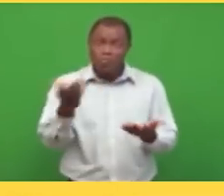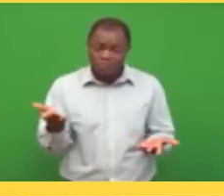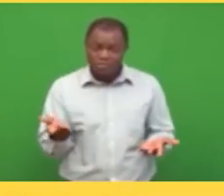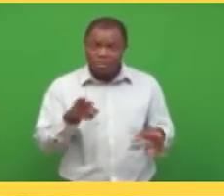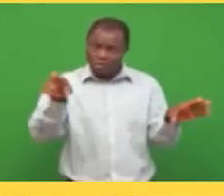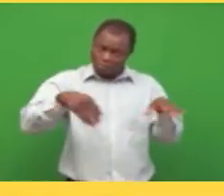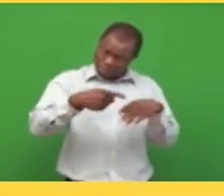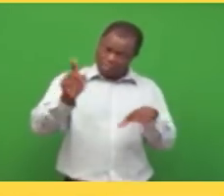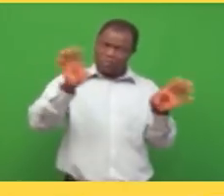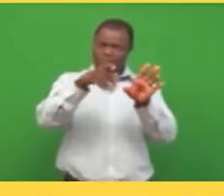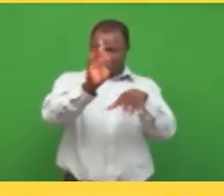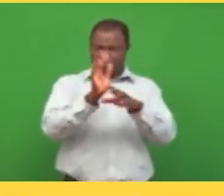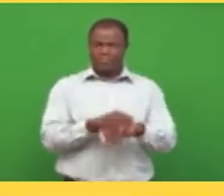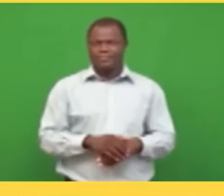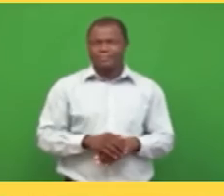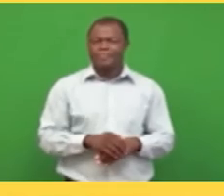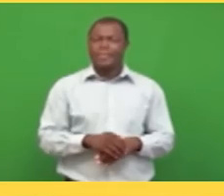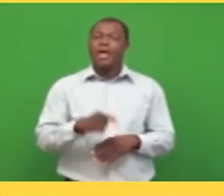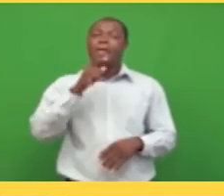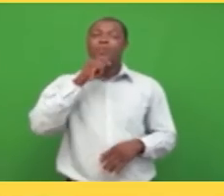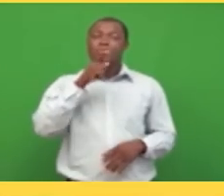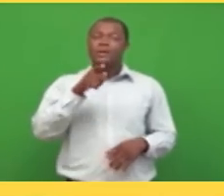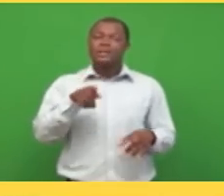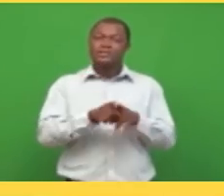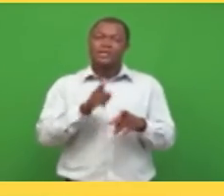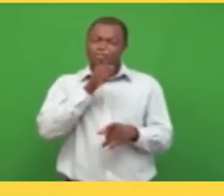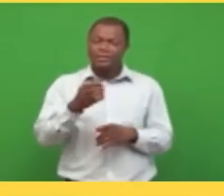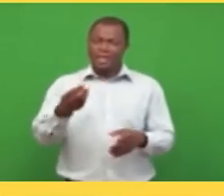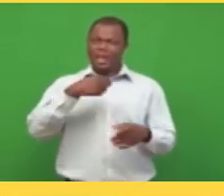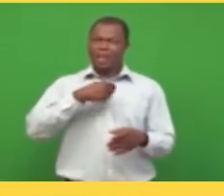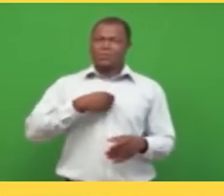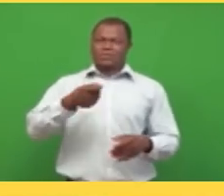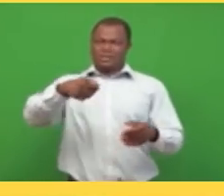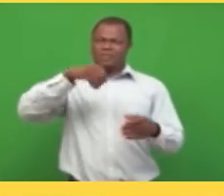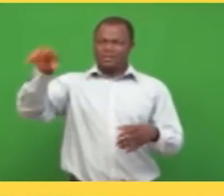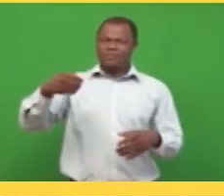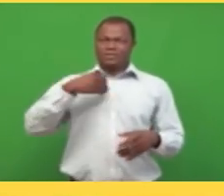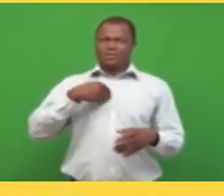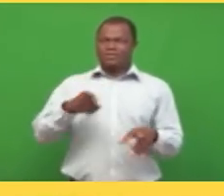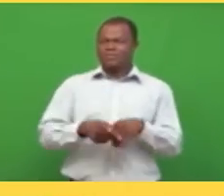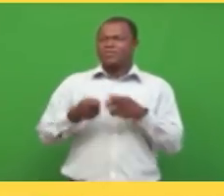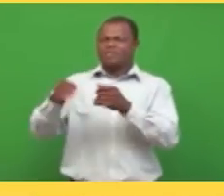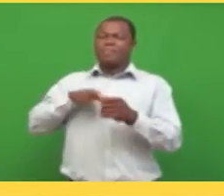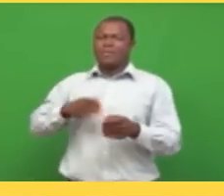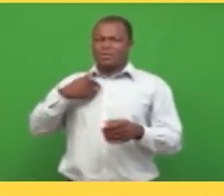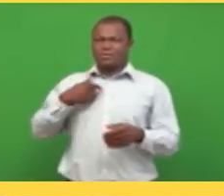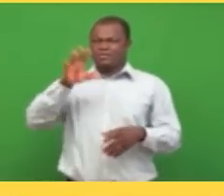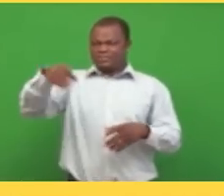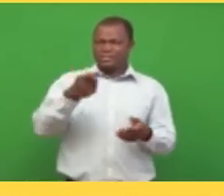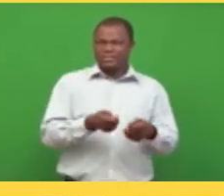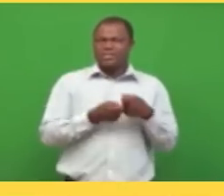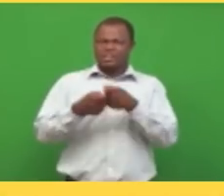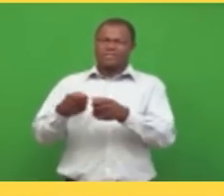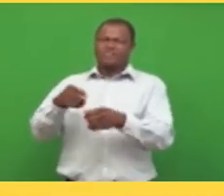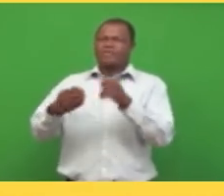hoko kubasa ndouya pamuri murume anongoramba achingoti kwangu kwangu tora chakati enda unopa mai vangu